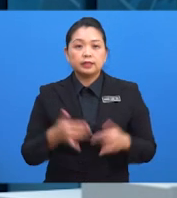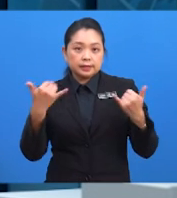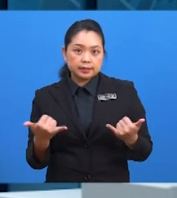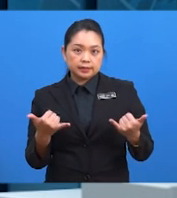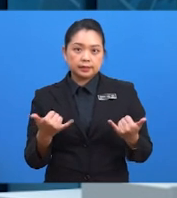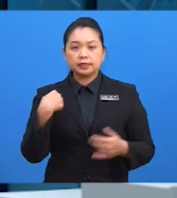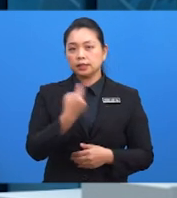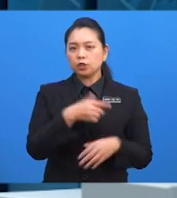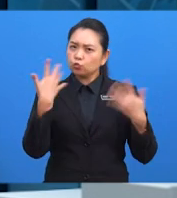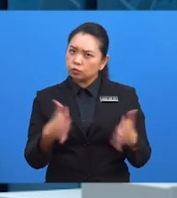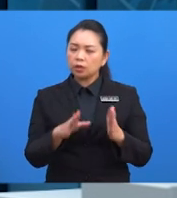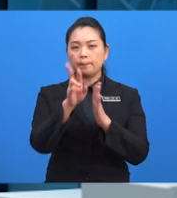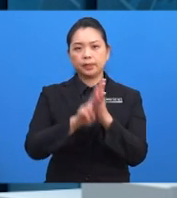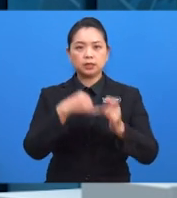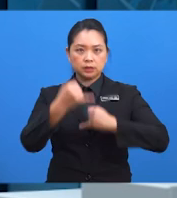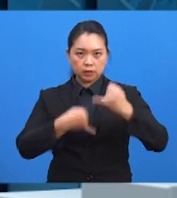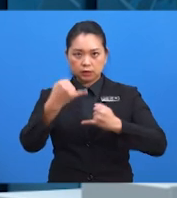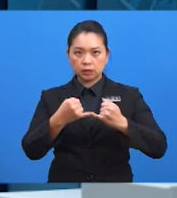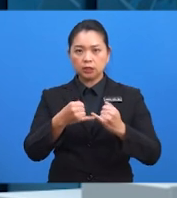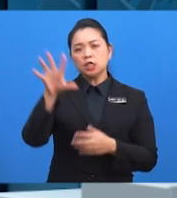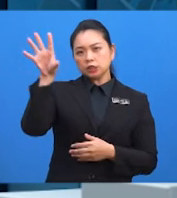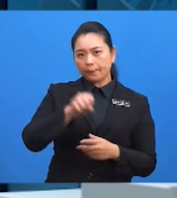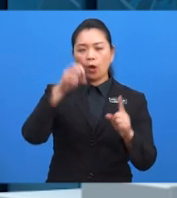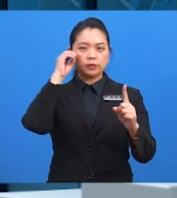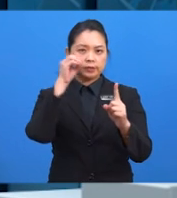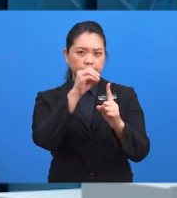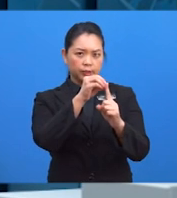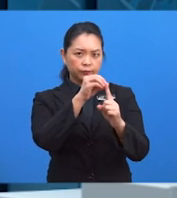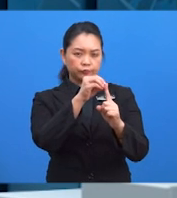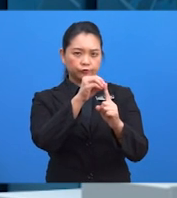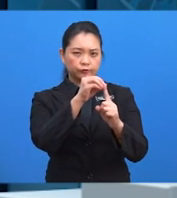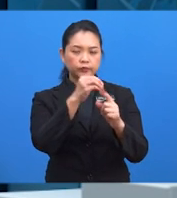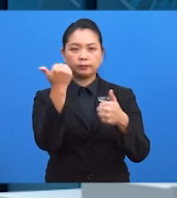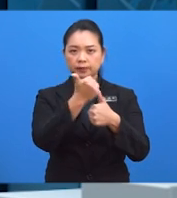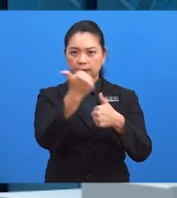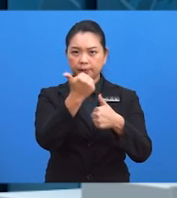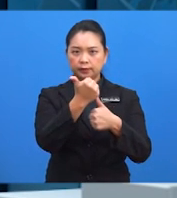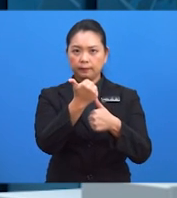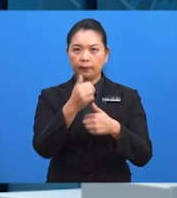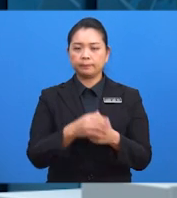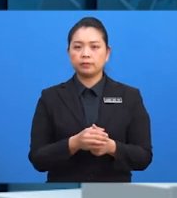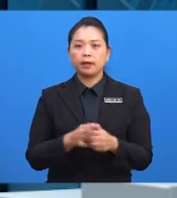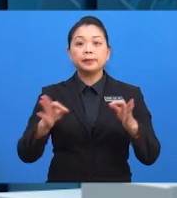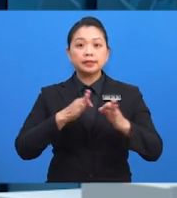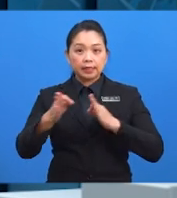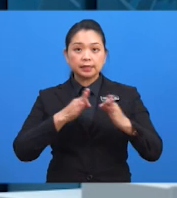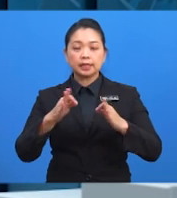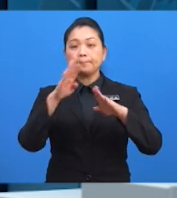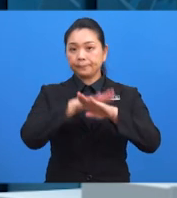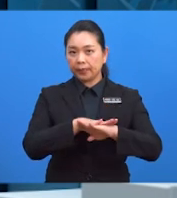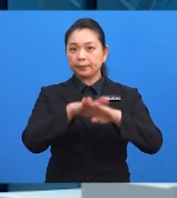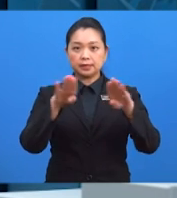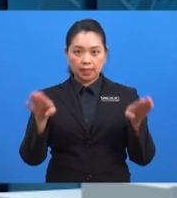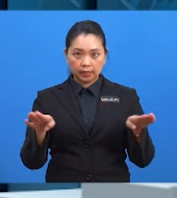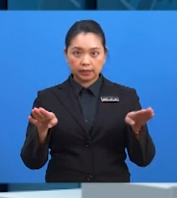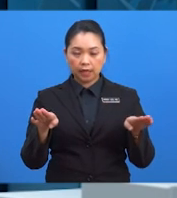Sekarang, kita sudah berjaya mencapai objektif pembelajaran kita yang pertama, iaitu menjelaskan perbezaan